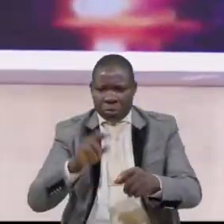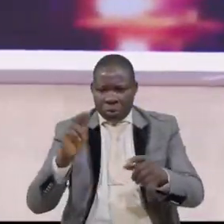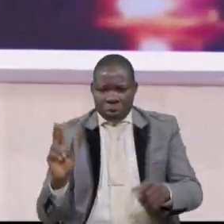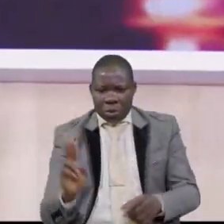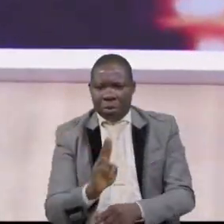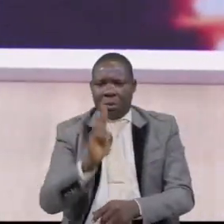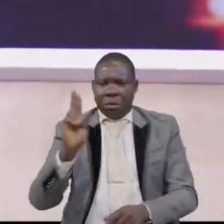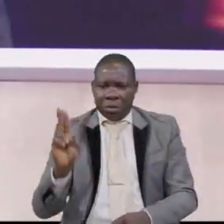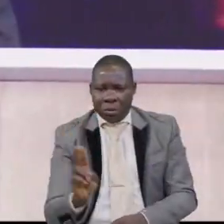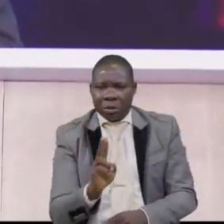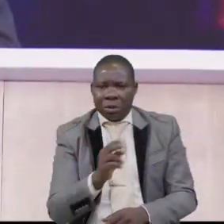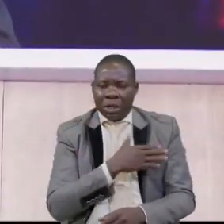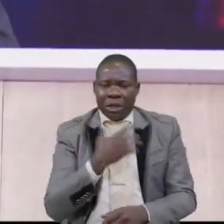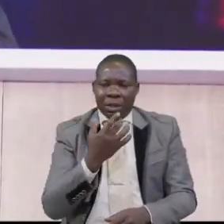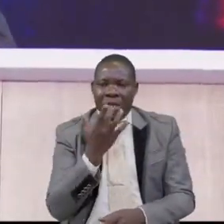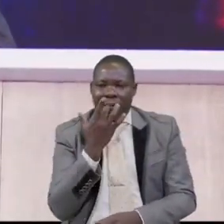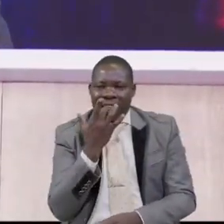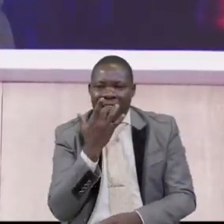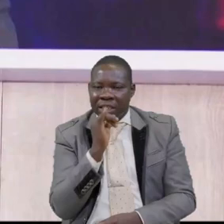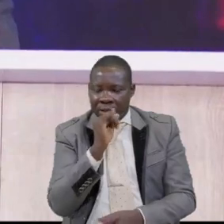Tu l'utilises. Et les batteries.